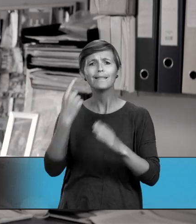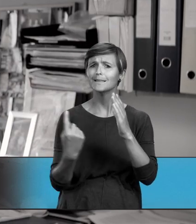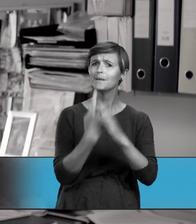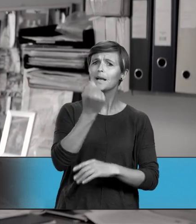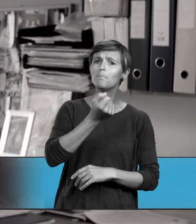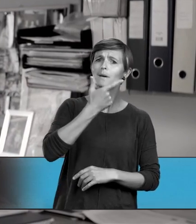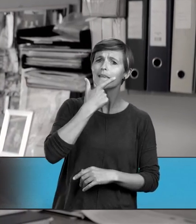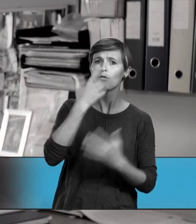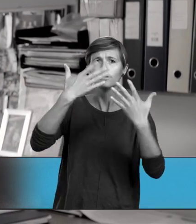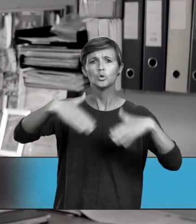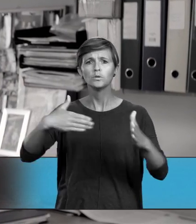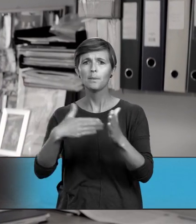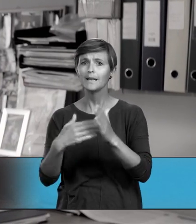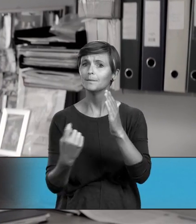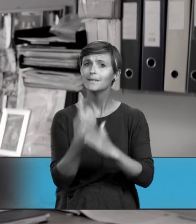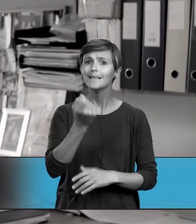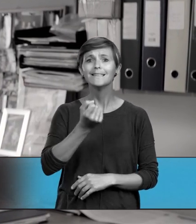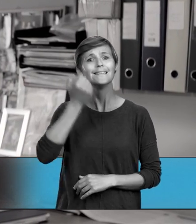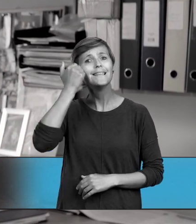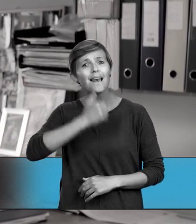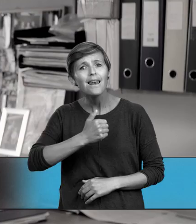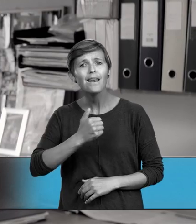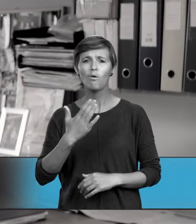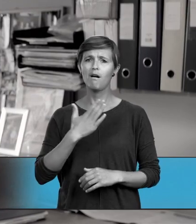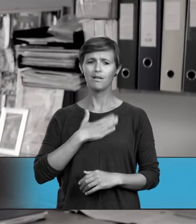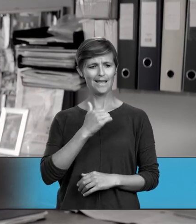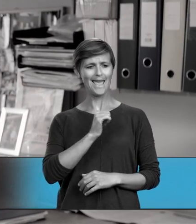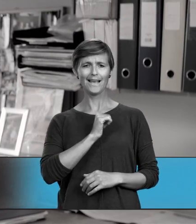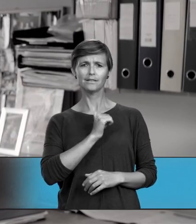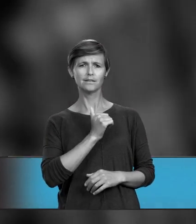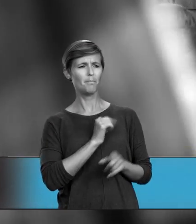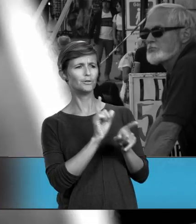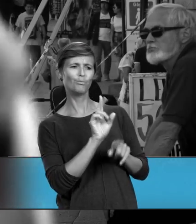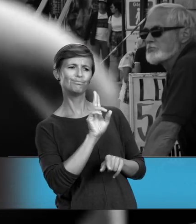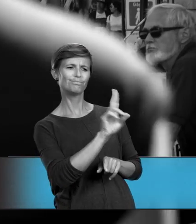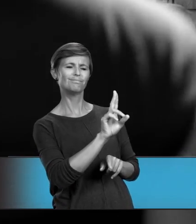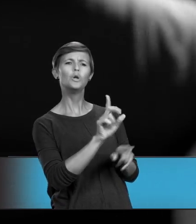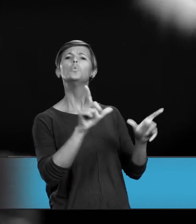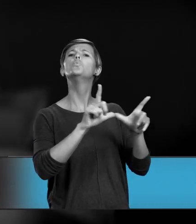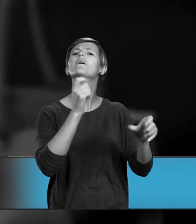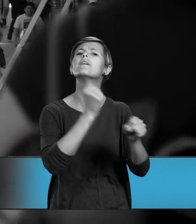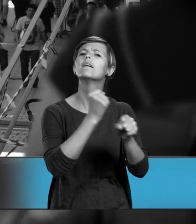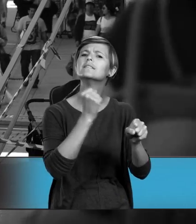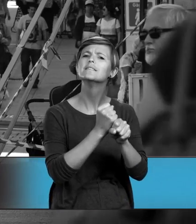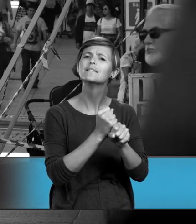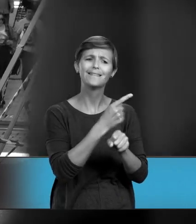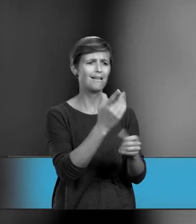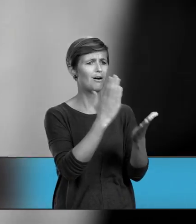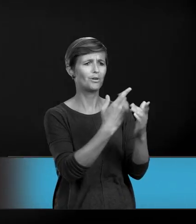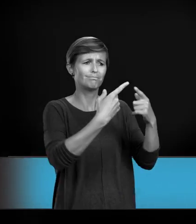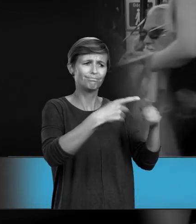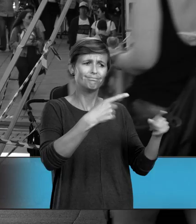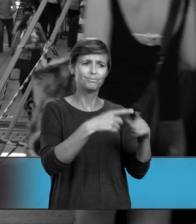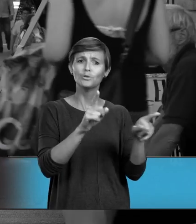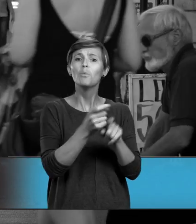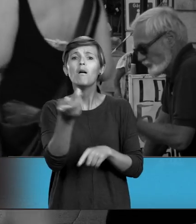var spesielt blide, og at funksjonshemmede var spesielt snille, og at man altså hadde egenskaper som var helt urealistiske. De er